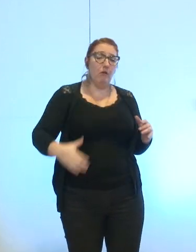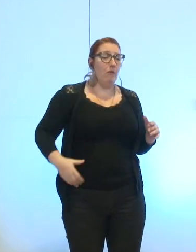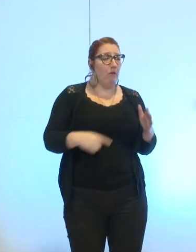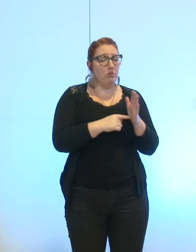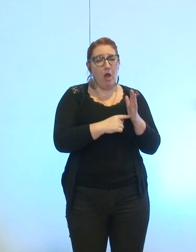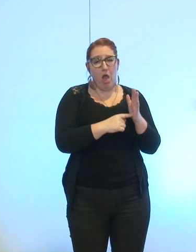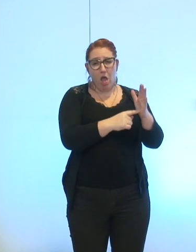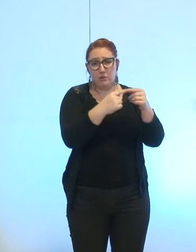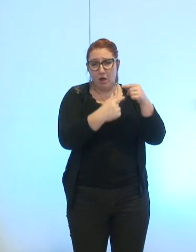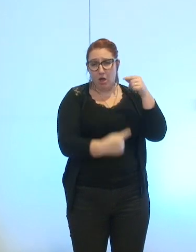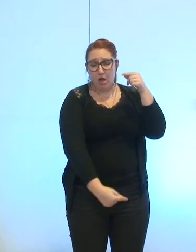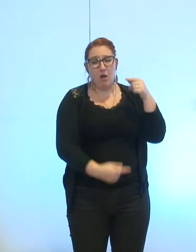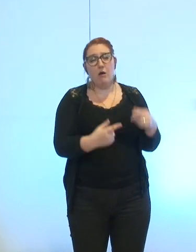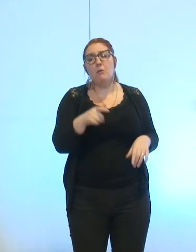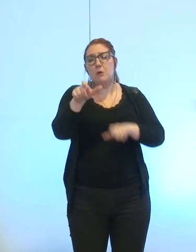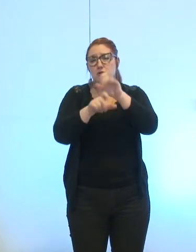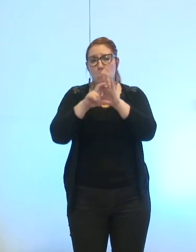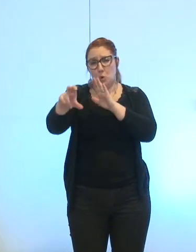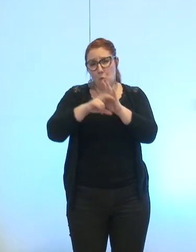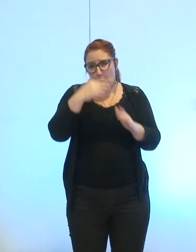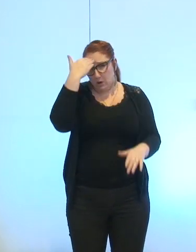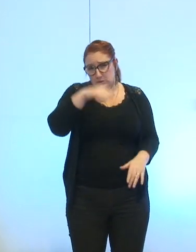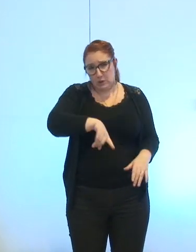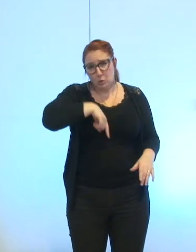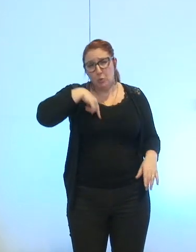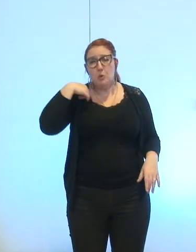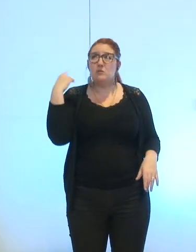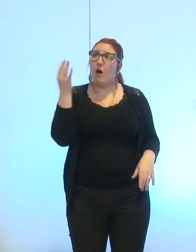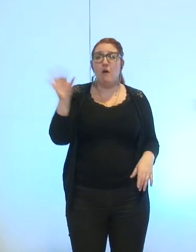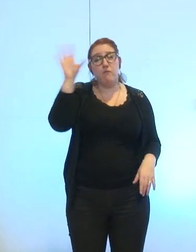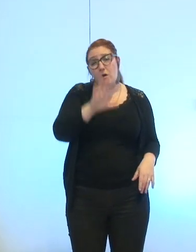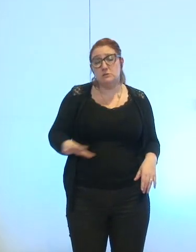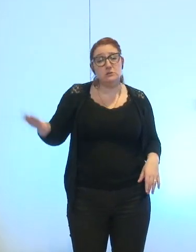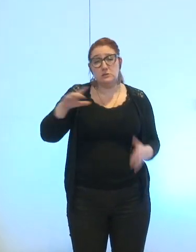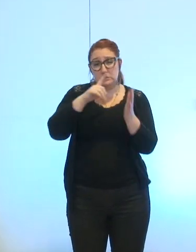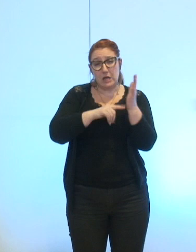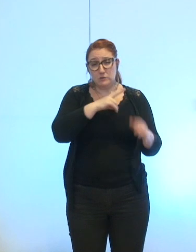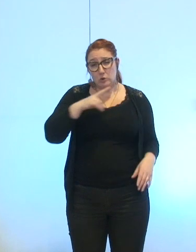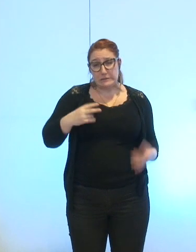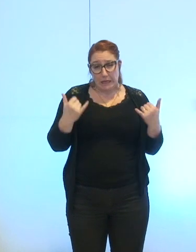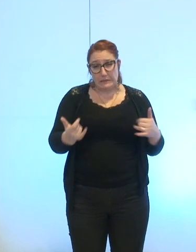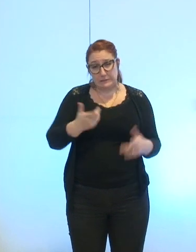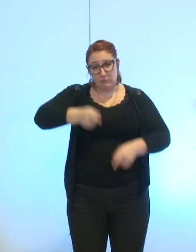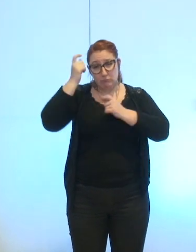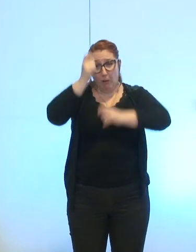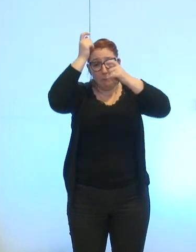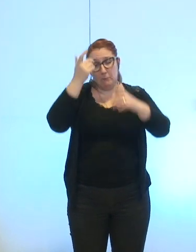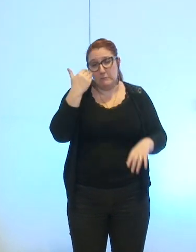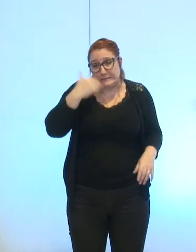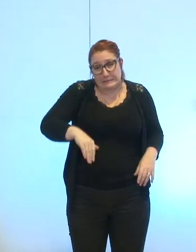depuis longtemps que la taxe foncière est parmi les plus élevées de France